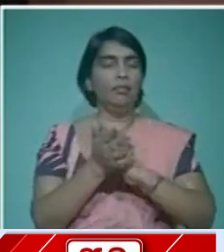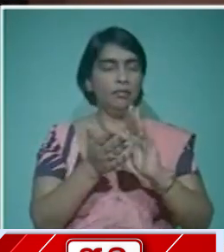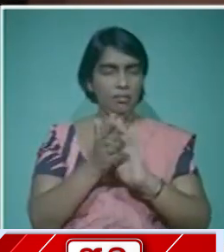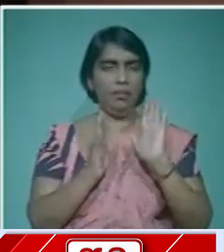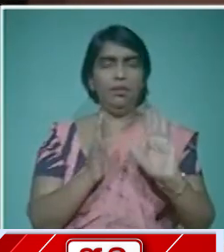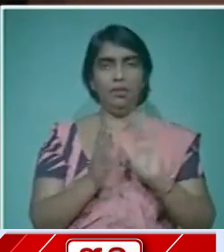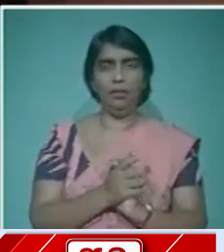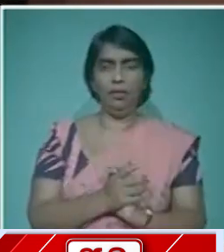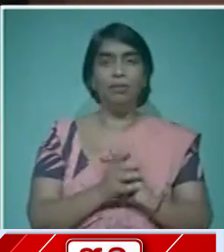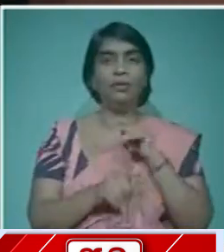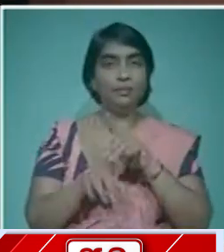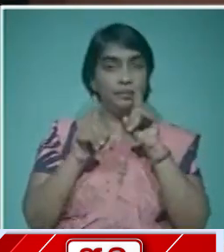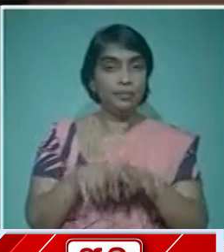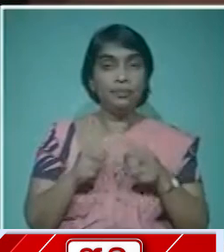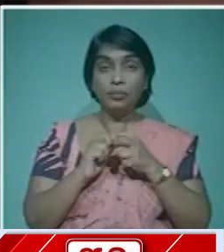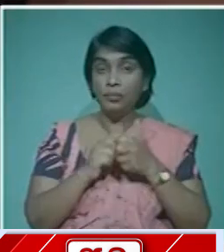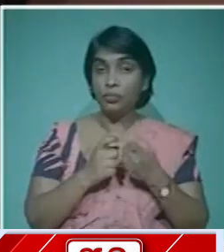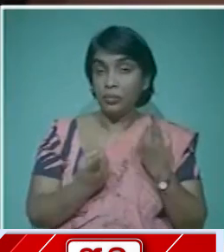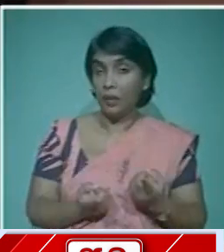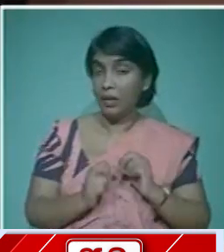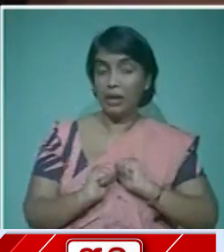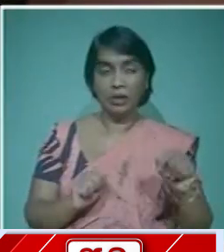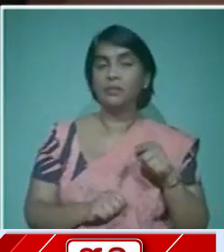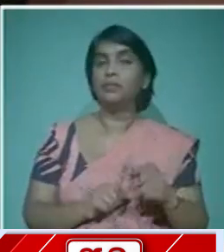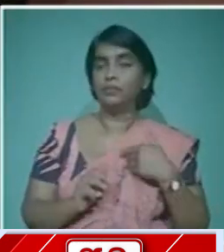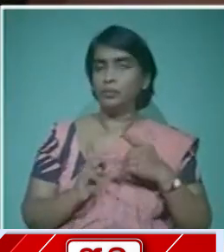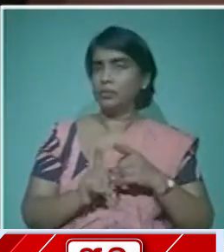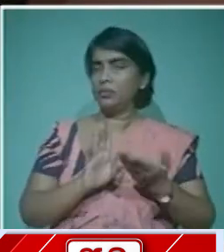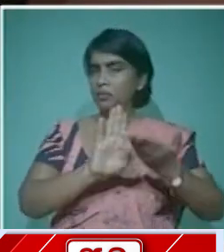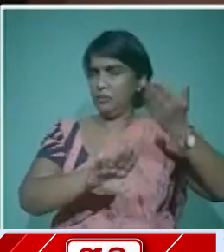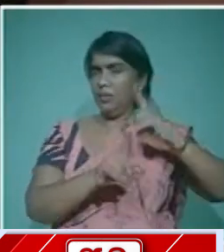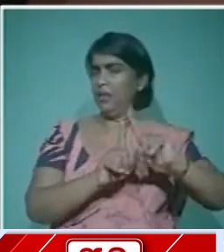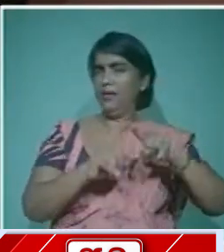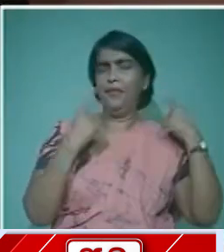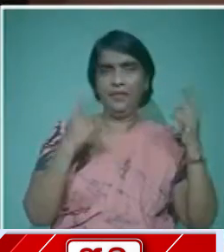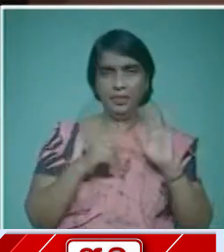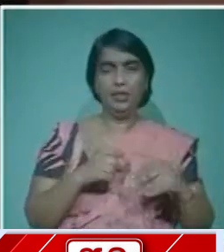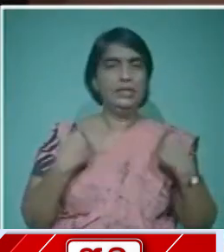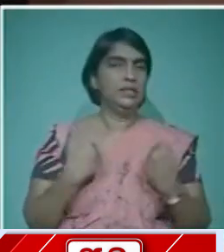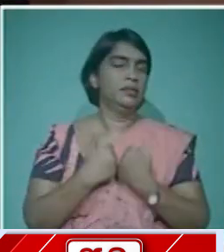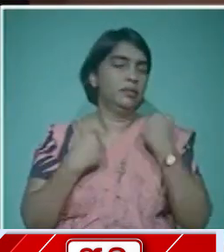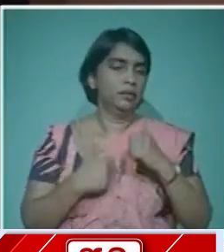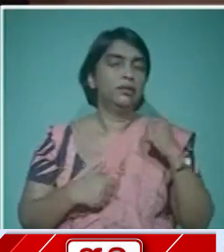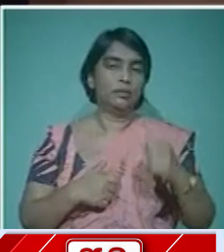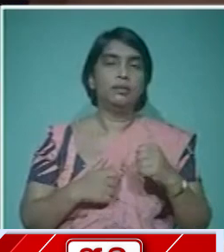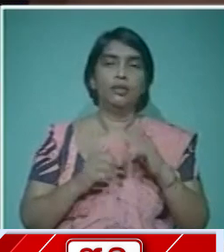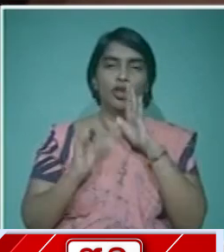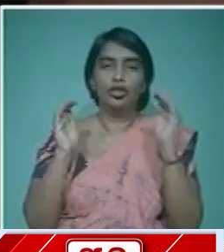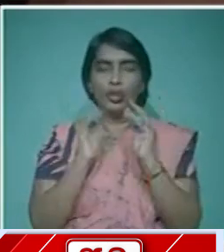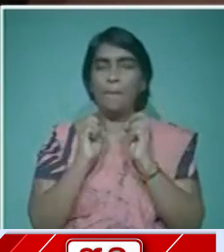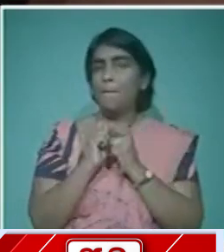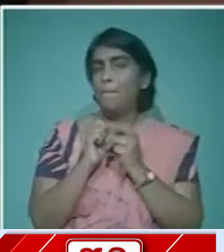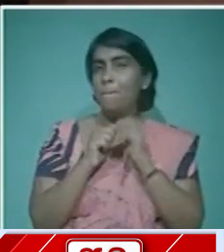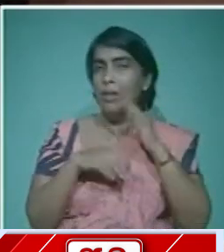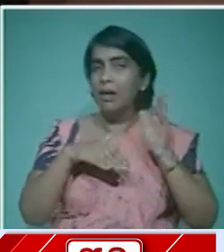හැබැයි මේ වගේ තත්ත්වයක් හිතෙලා නෙවෙයි. මේට හුඟා කාත්පසින් වෙනස් අභියෝගයක කට මිට වඩා කුඩා අභියෝගයකට මුහුණ දීලා